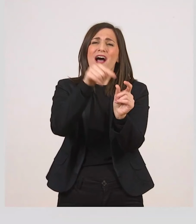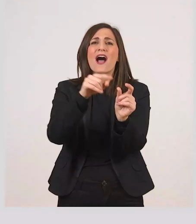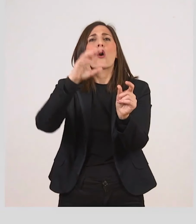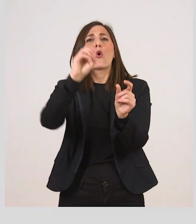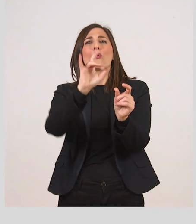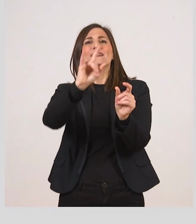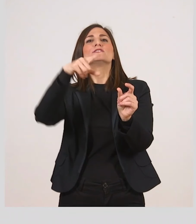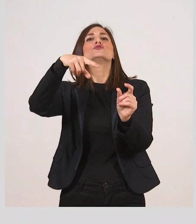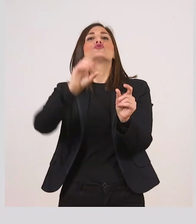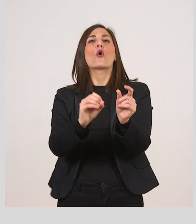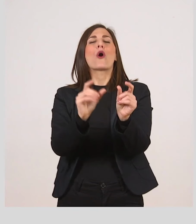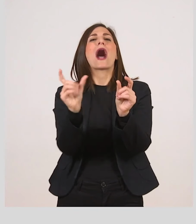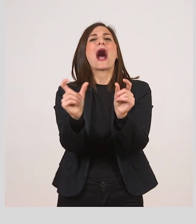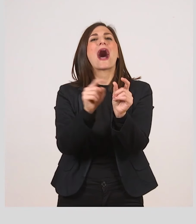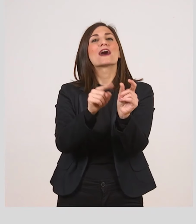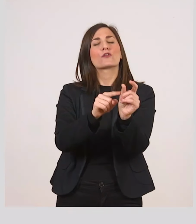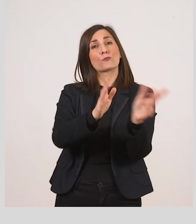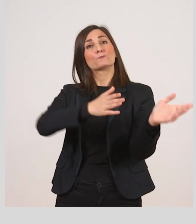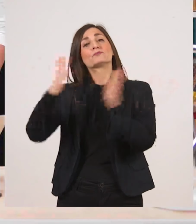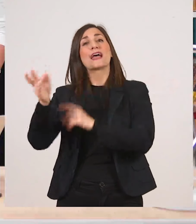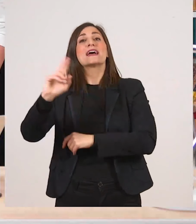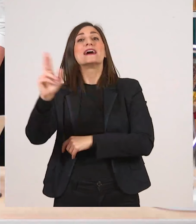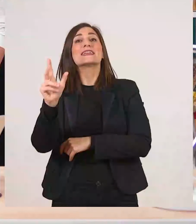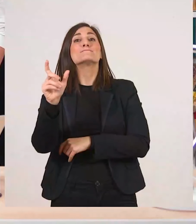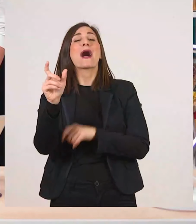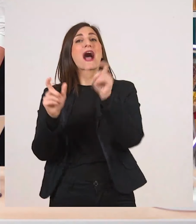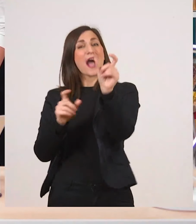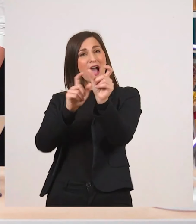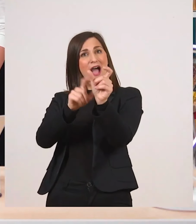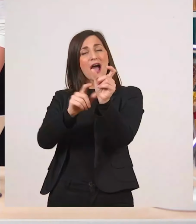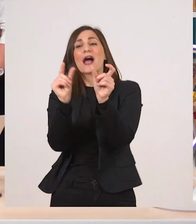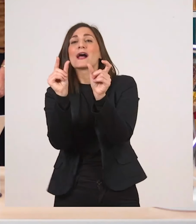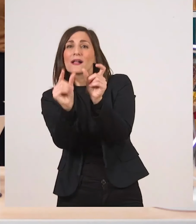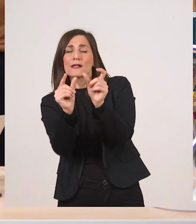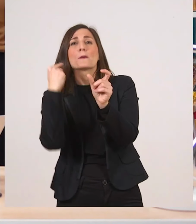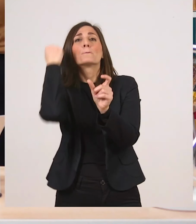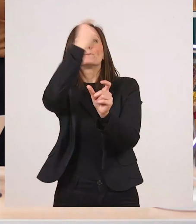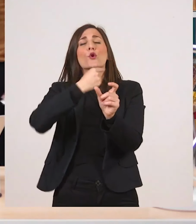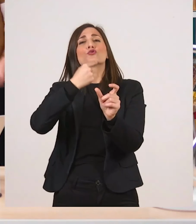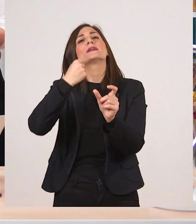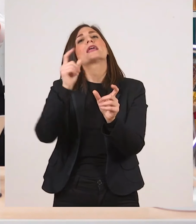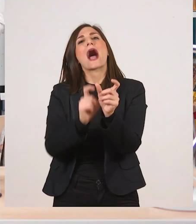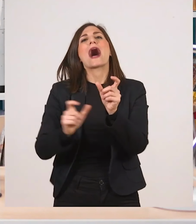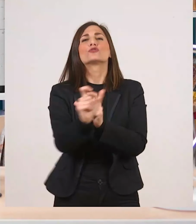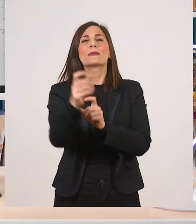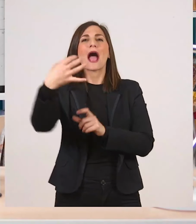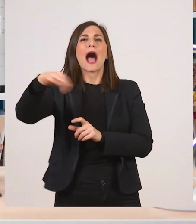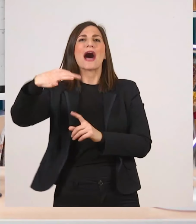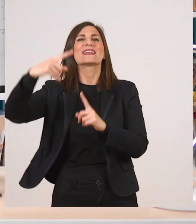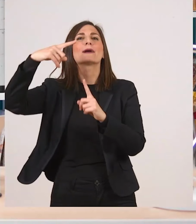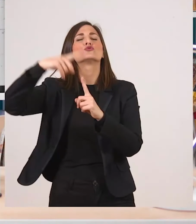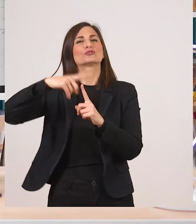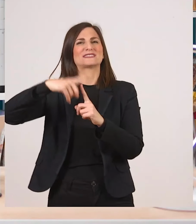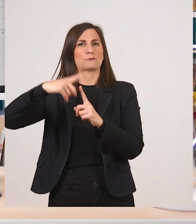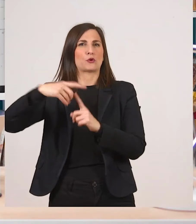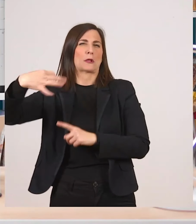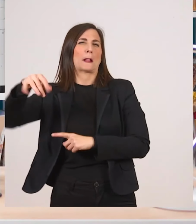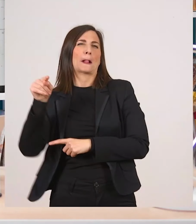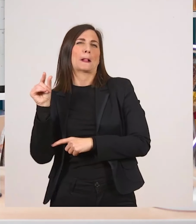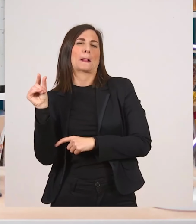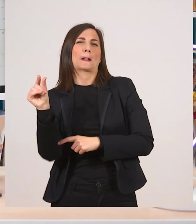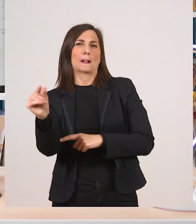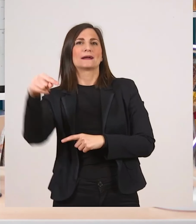Ενώ δίπλα στο ρήμα, κάλεσέ τα, έτσι, είναι η προσωπική αντωνυμία, αδύνατος τύπος, γιατί είναι μία συλλαβή.